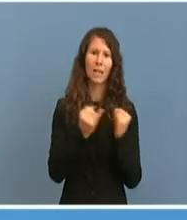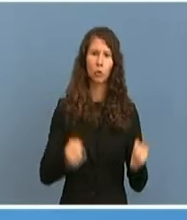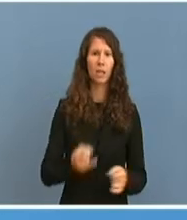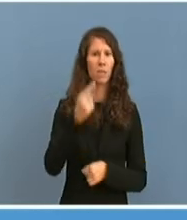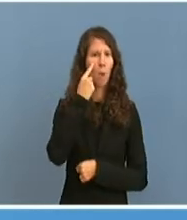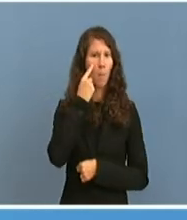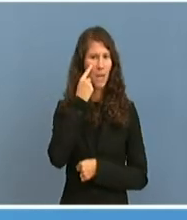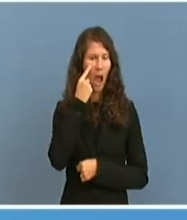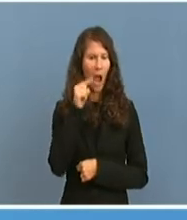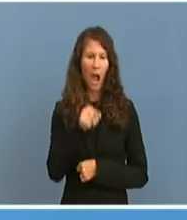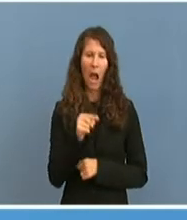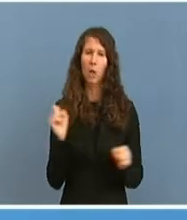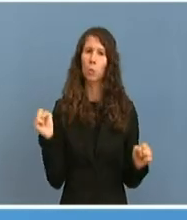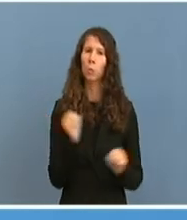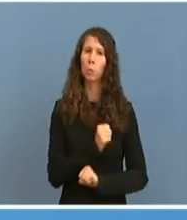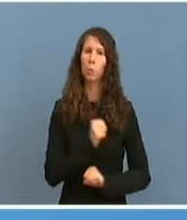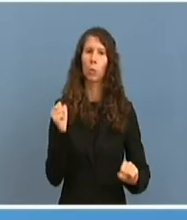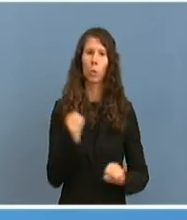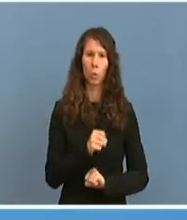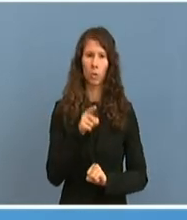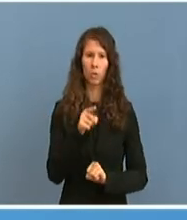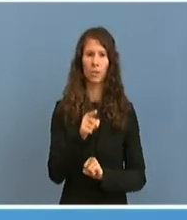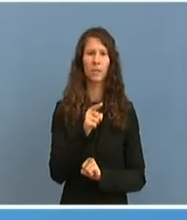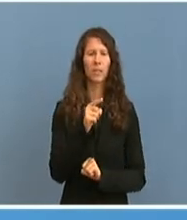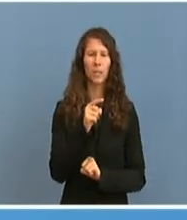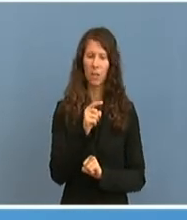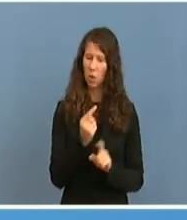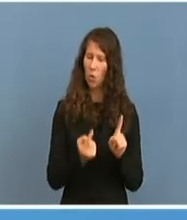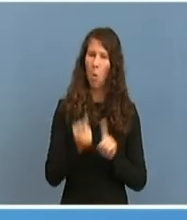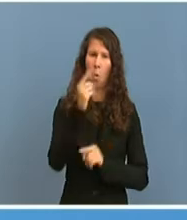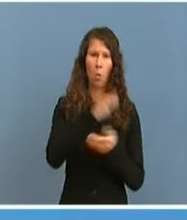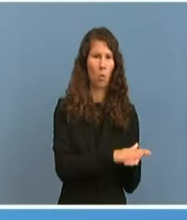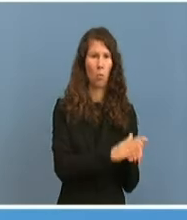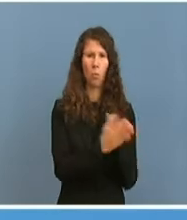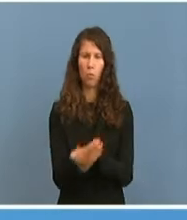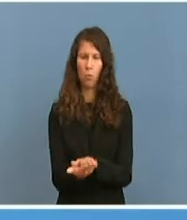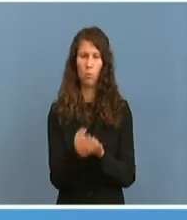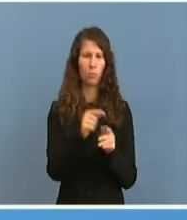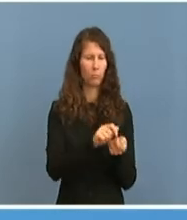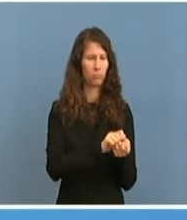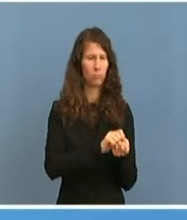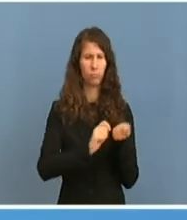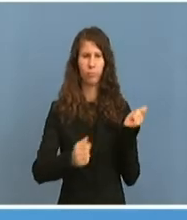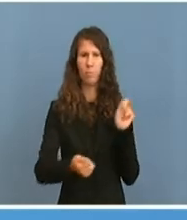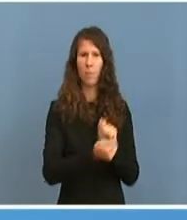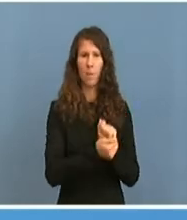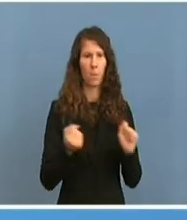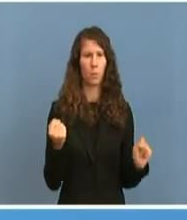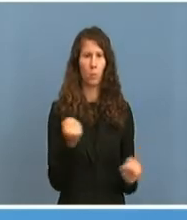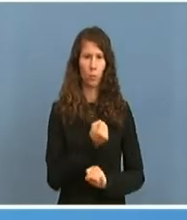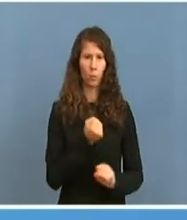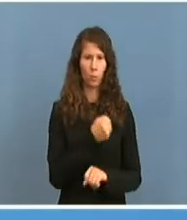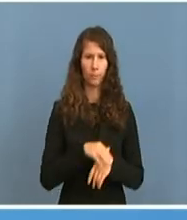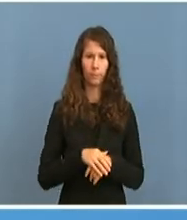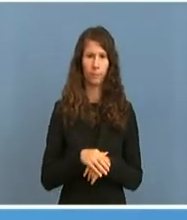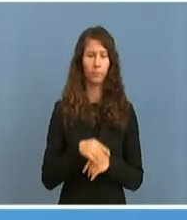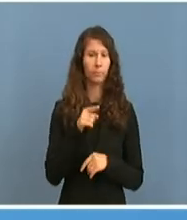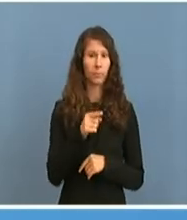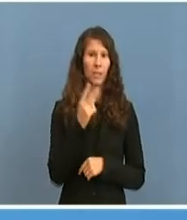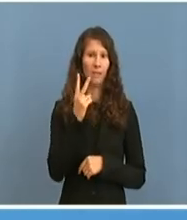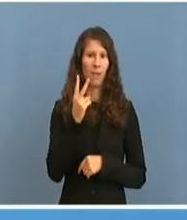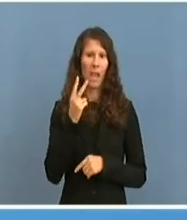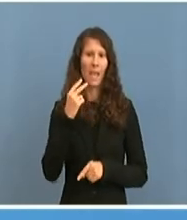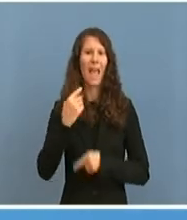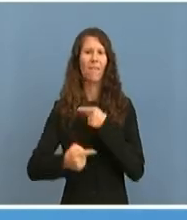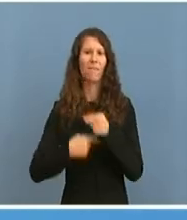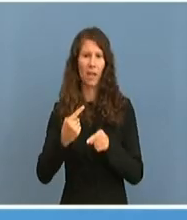einem sehr großen Transformationsprozess befindet, der geprägt ist und getrieben wird von zwei Entwicklungen.